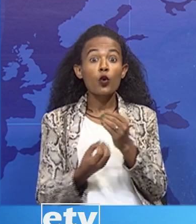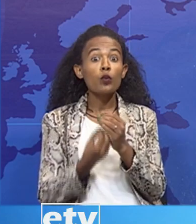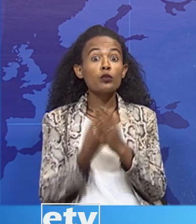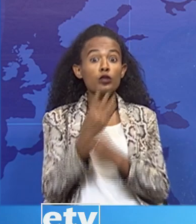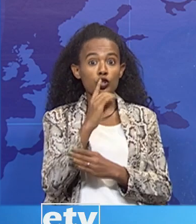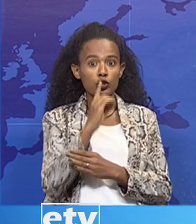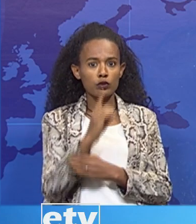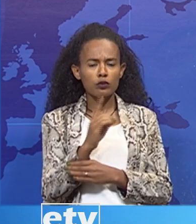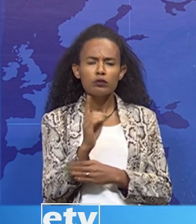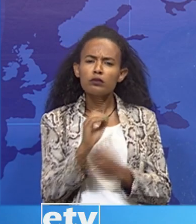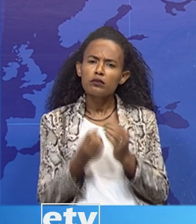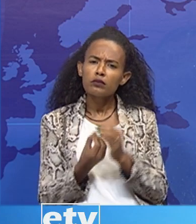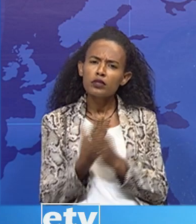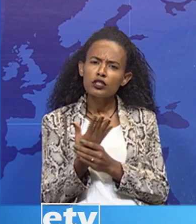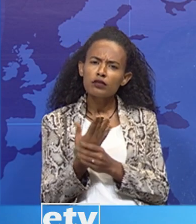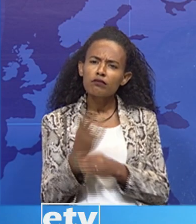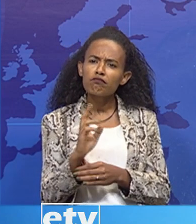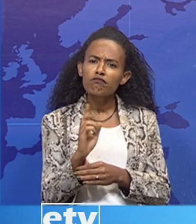ይሰማክ? ምንጭ?